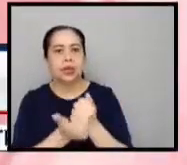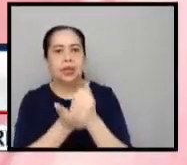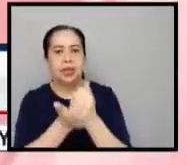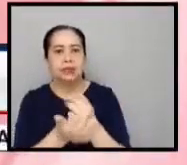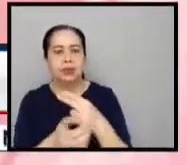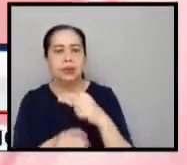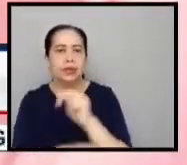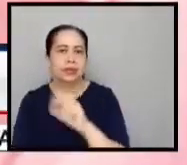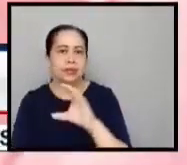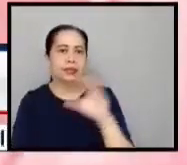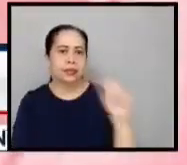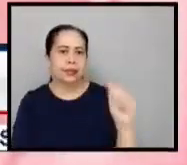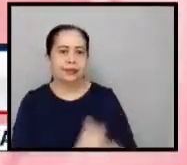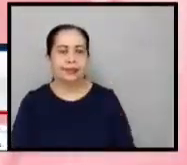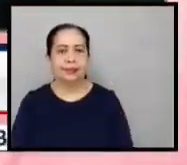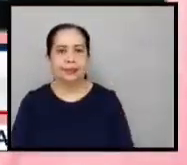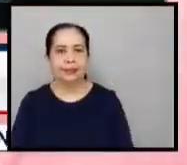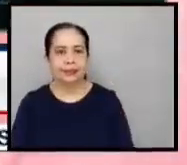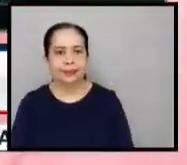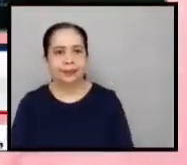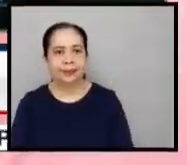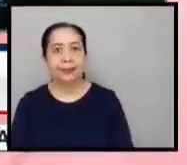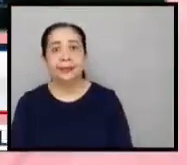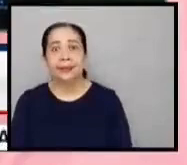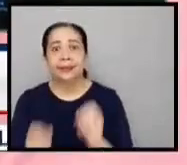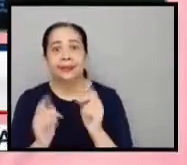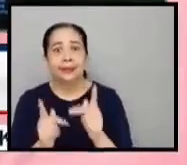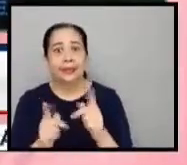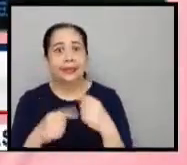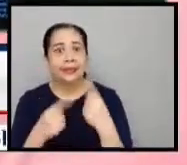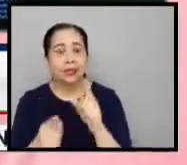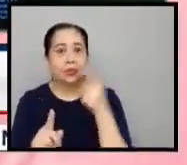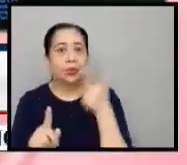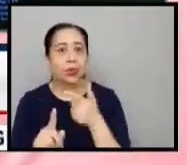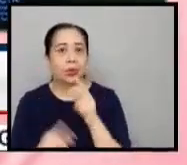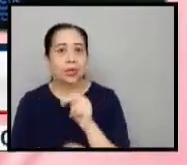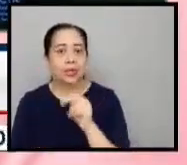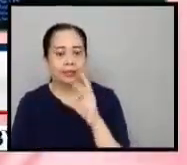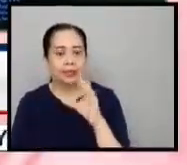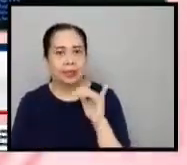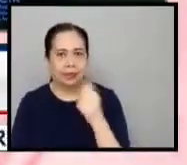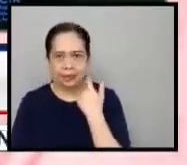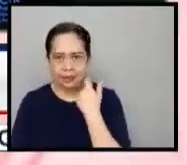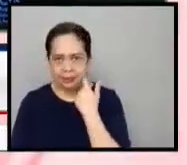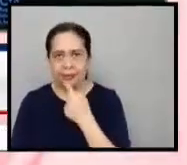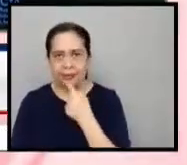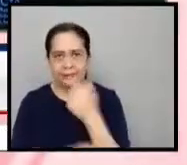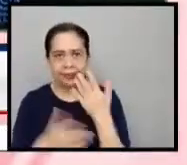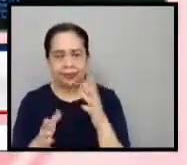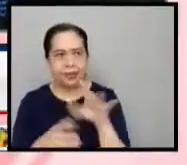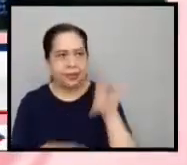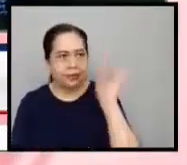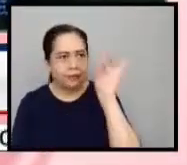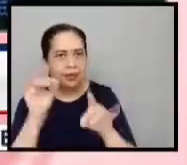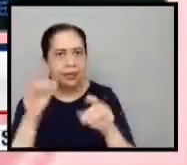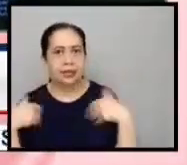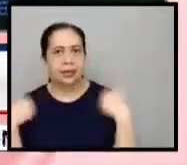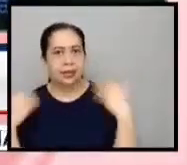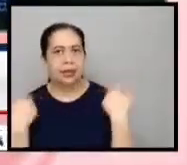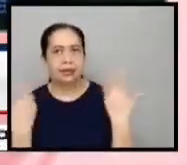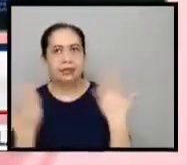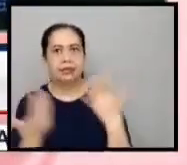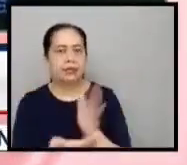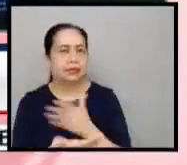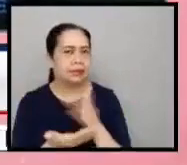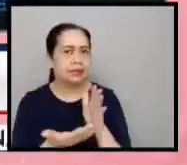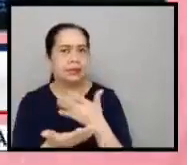Arts. Okay, sir. Okay. Since ang goal nga ng NAMSIA, eh, na-mention nyo kanina, ay makadiscover ng young artist, very curious po